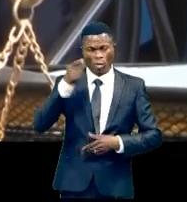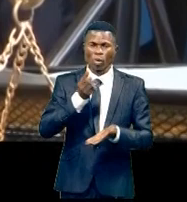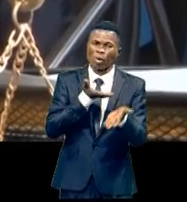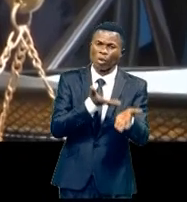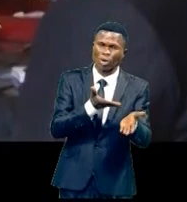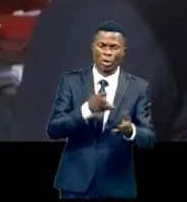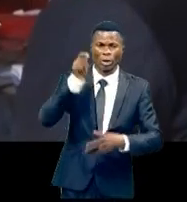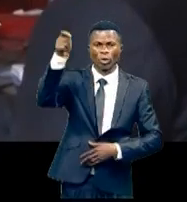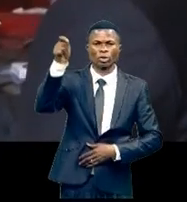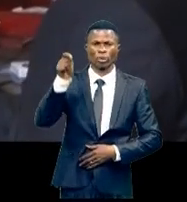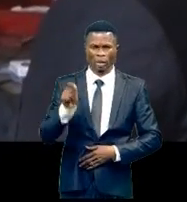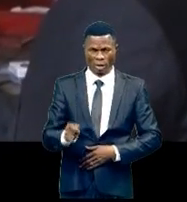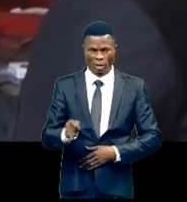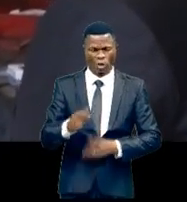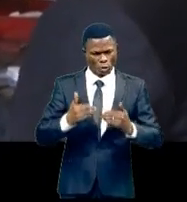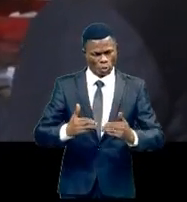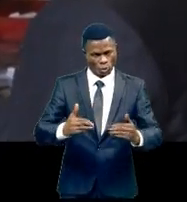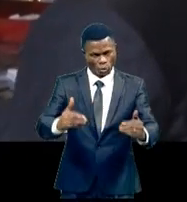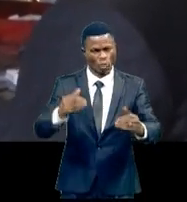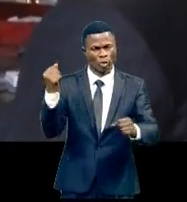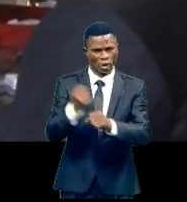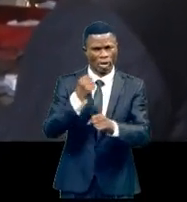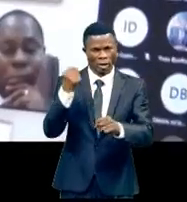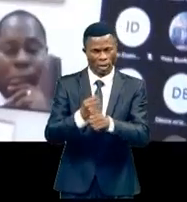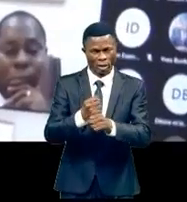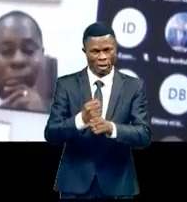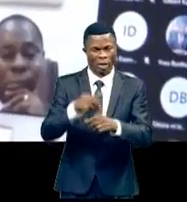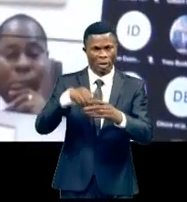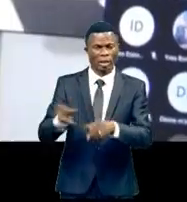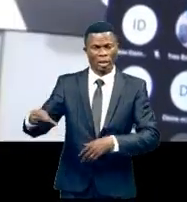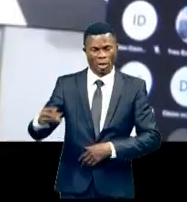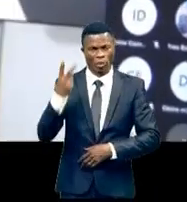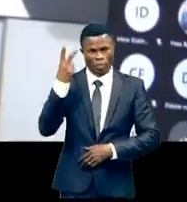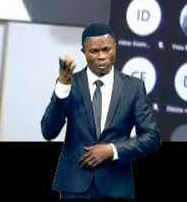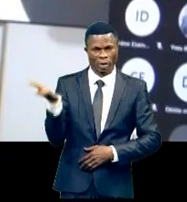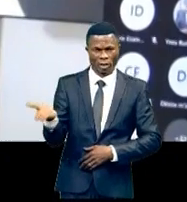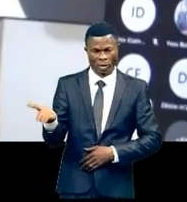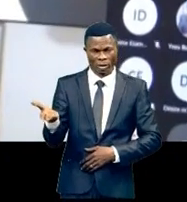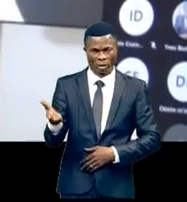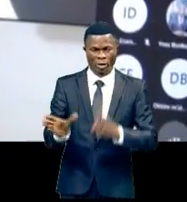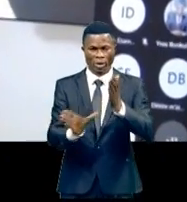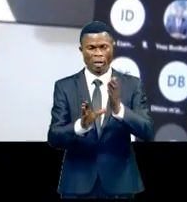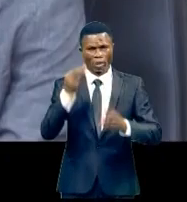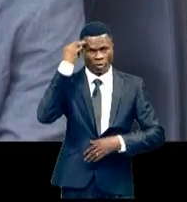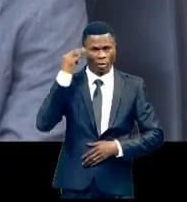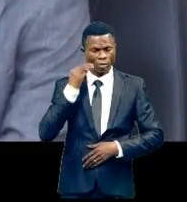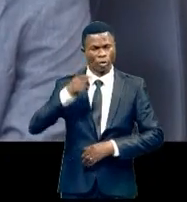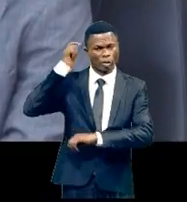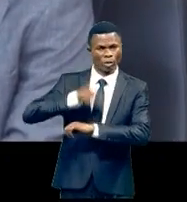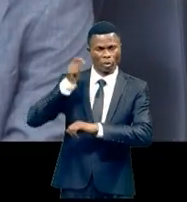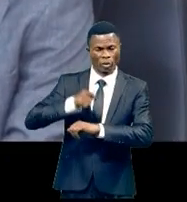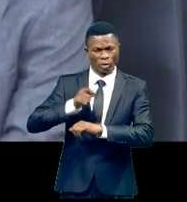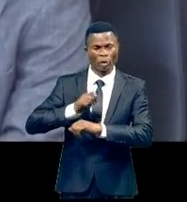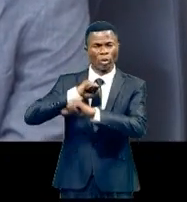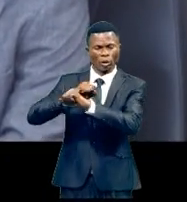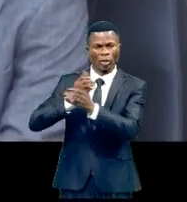à nos forces armées de poursuivre les opérations en cours dans les provinces sous état de siège. Le vice-ministre de la Justice et garde des